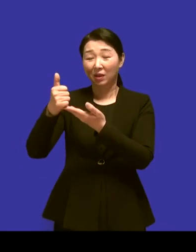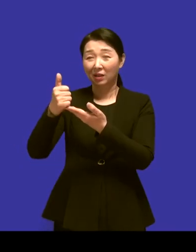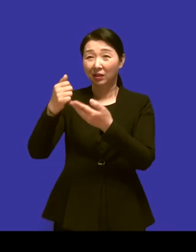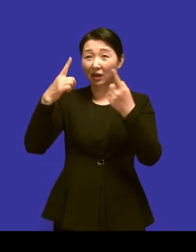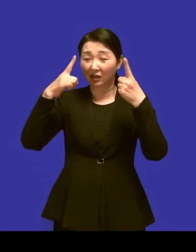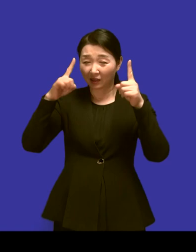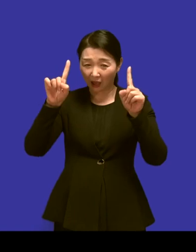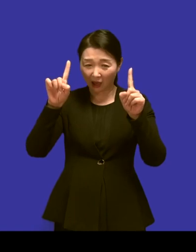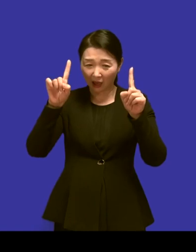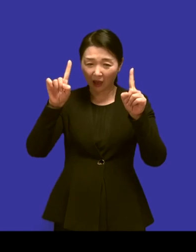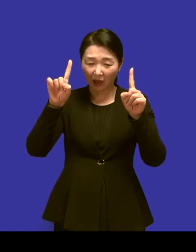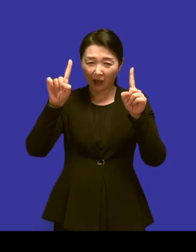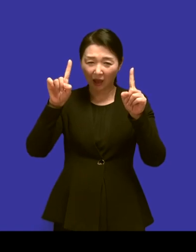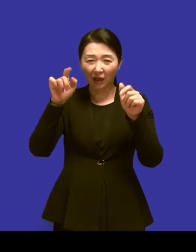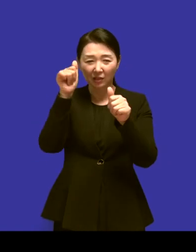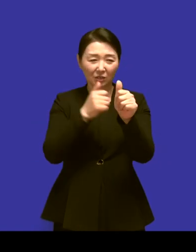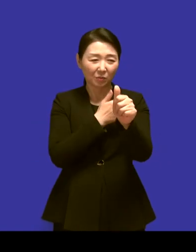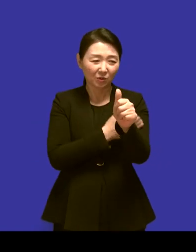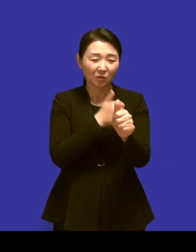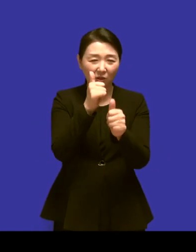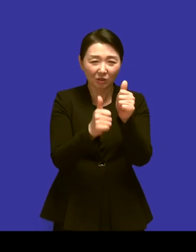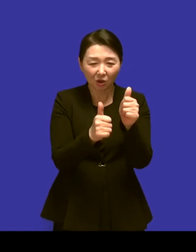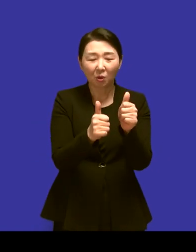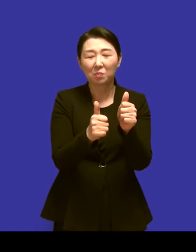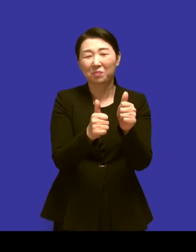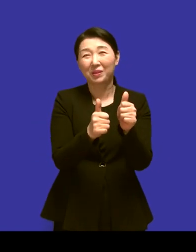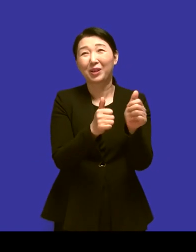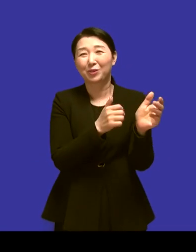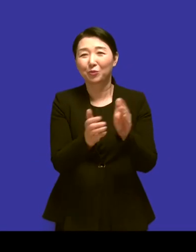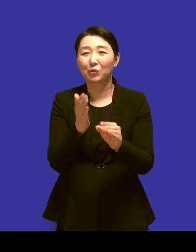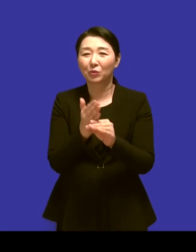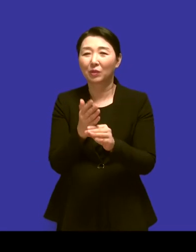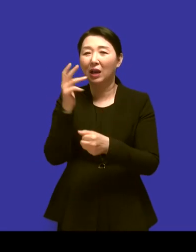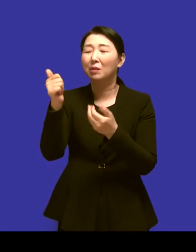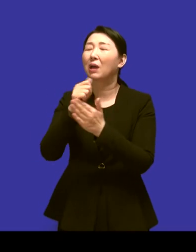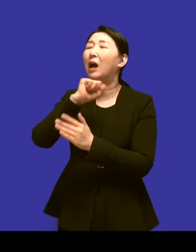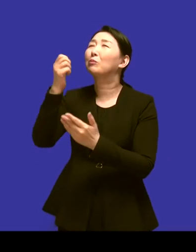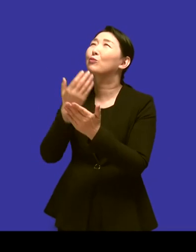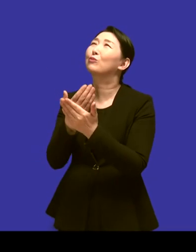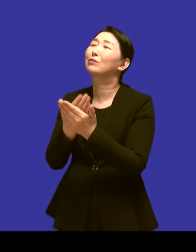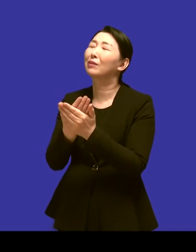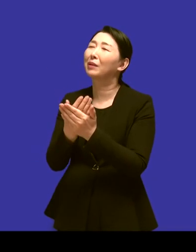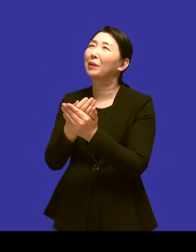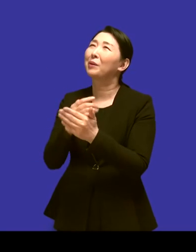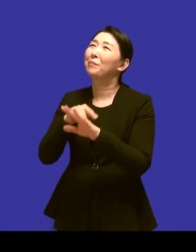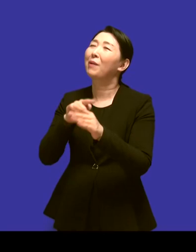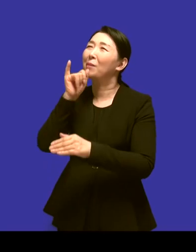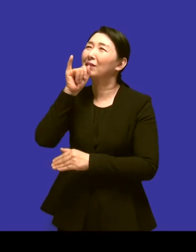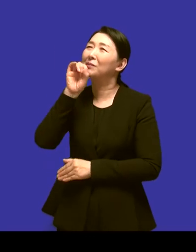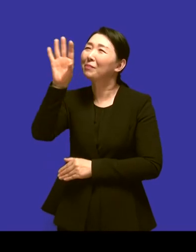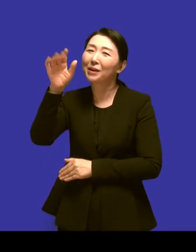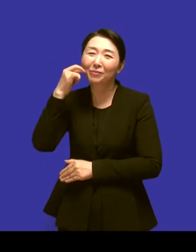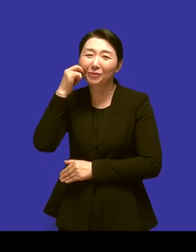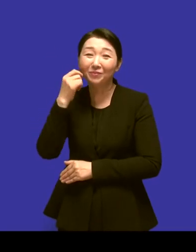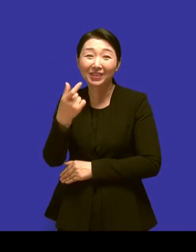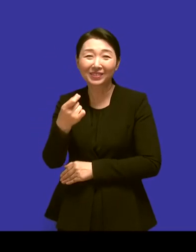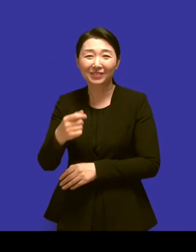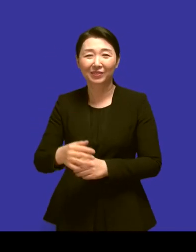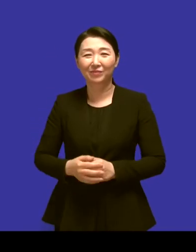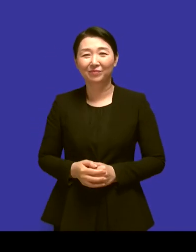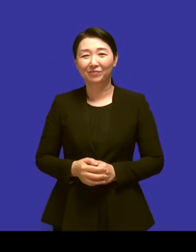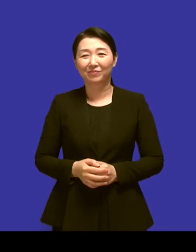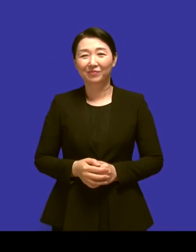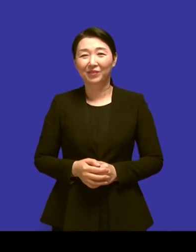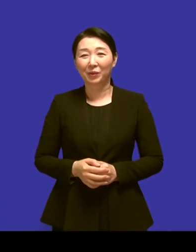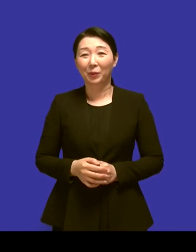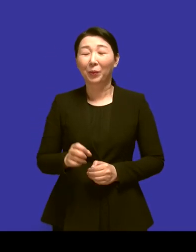하다 보니까 합격시켜 주세요라는 기도를 섣불리 하기가 좀 뭔가 마음은 있는데 이걸로 안 나오죠. 그렇죠. 그런 거인 거죠. 하나님 보시기 약간